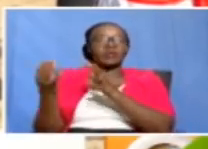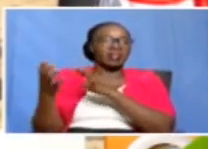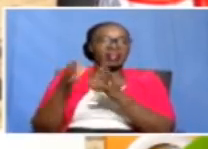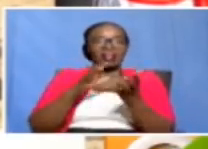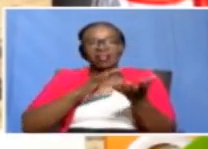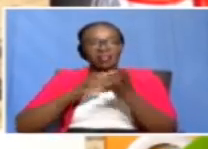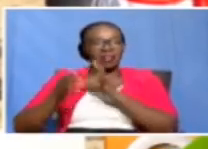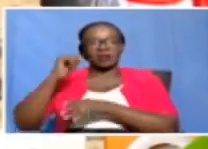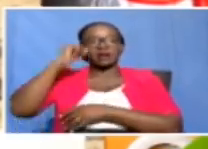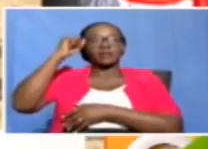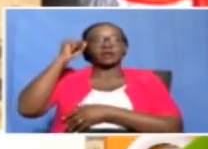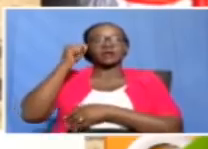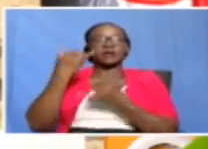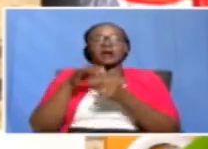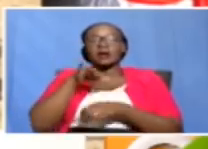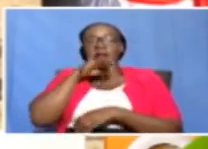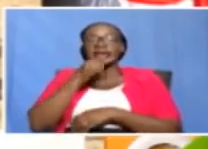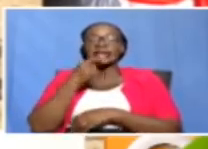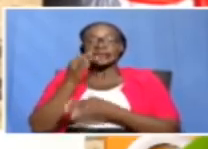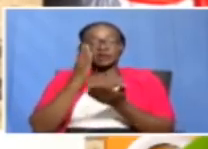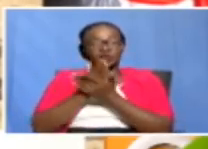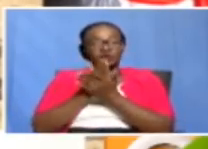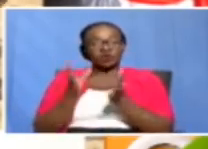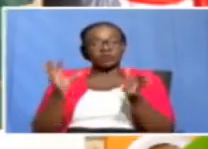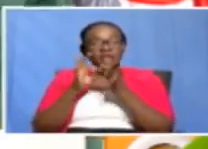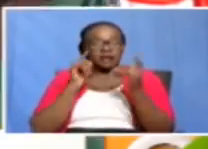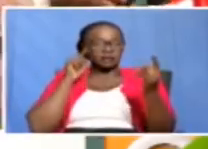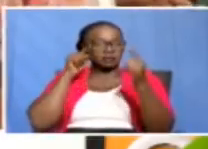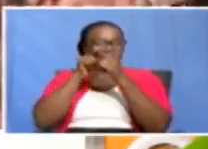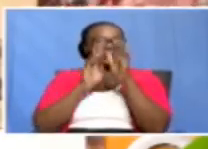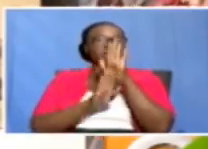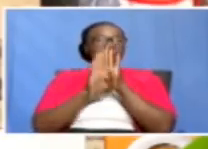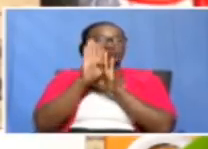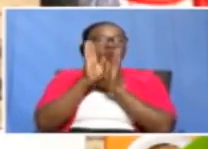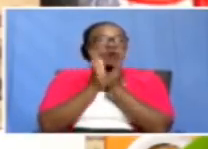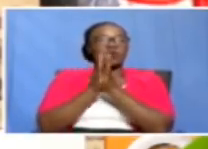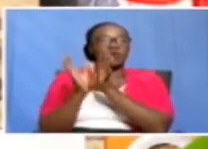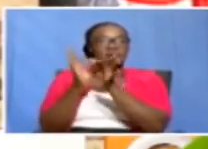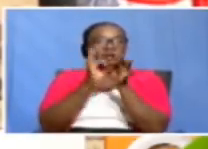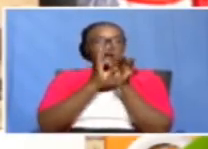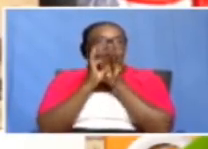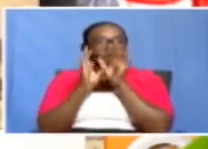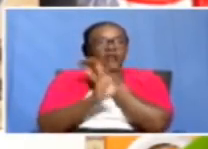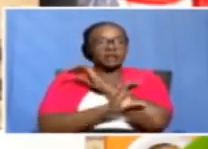sasa Odinga amesema kuwa maridhiano hayo ni ya maendeleo na kuleta umoja nchini, wala si